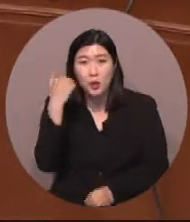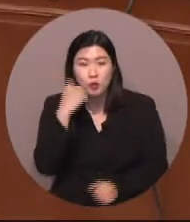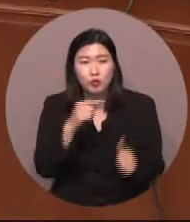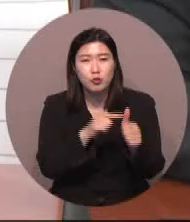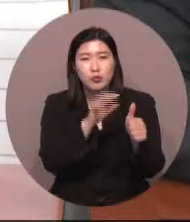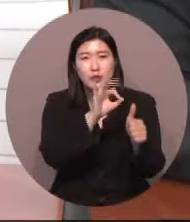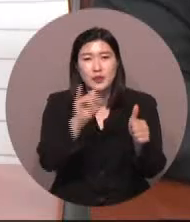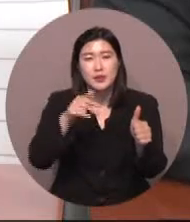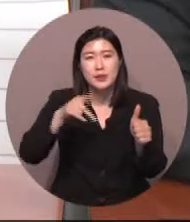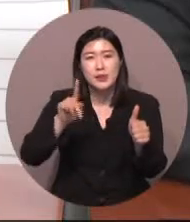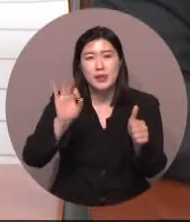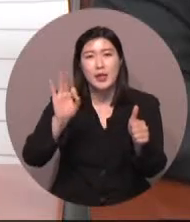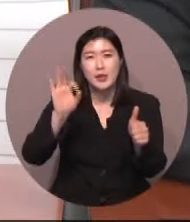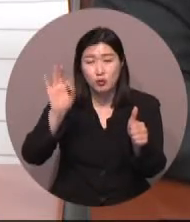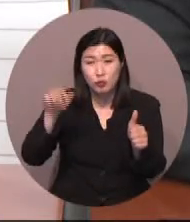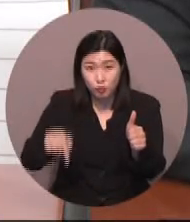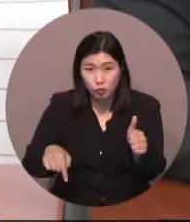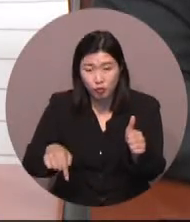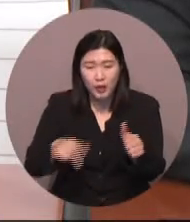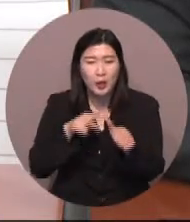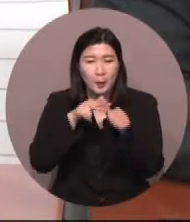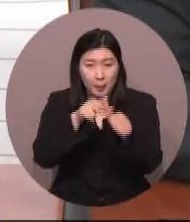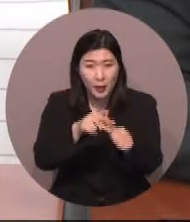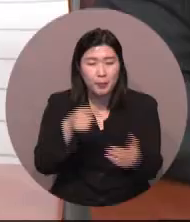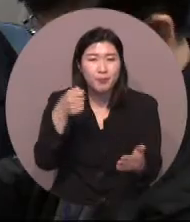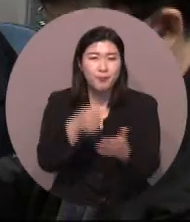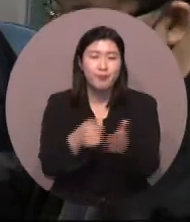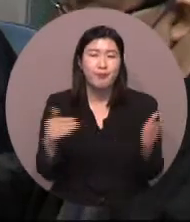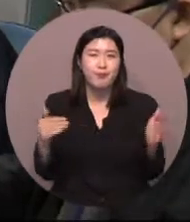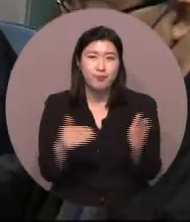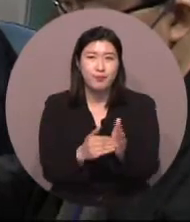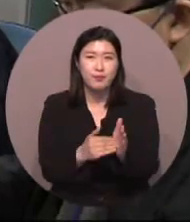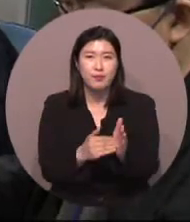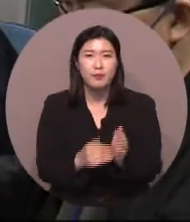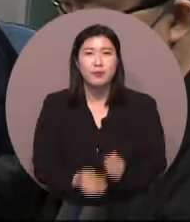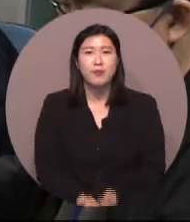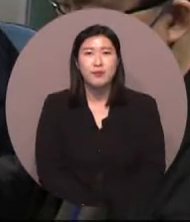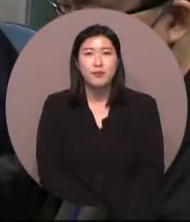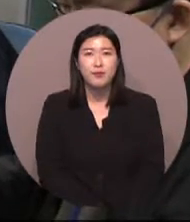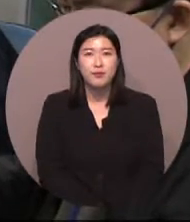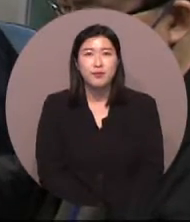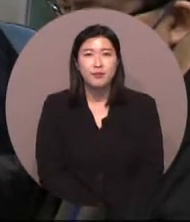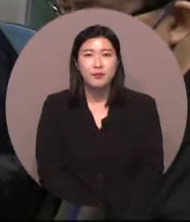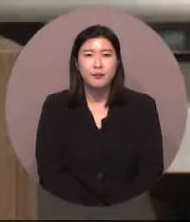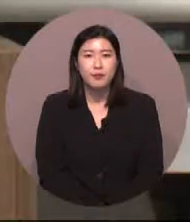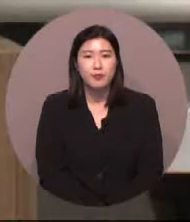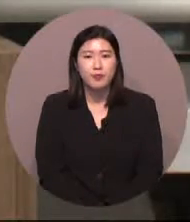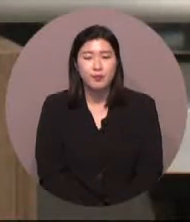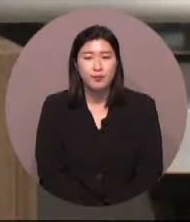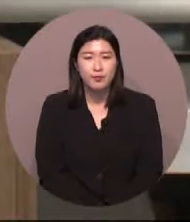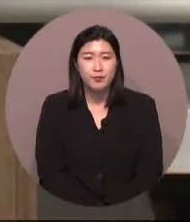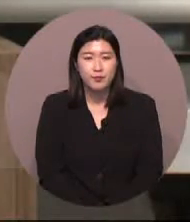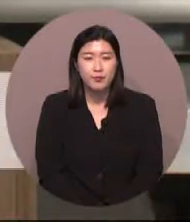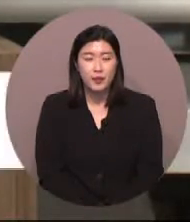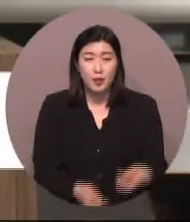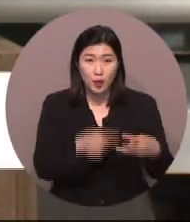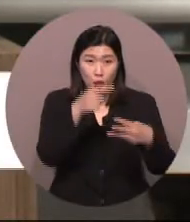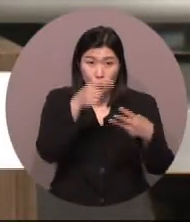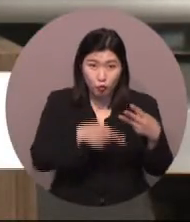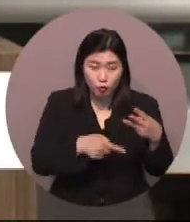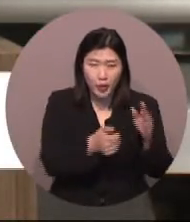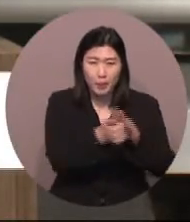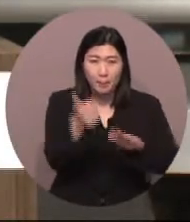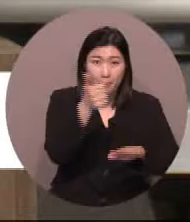이장우 후보가 정용기, 정상철 후보를 꺾고 지방선거 본선 티켓을 따냈습니다. 윤석열 정부